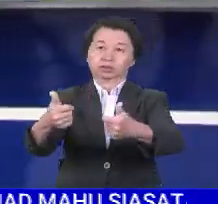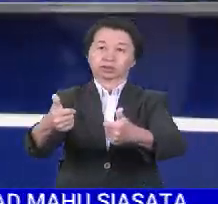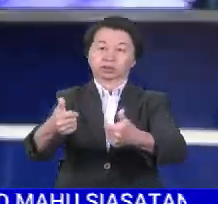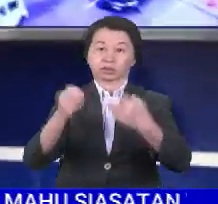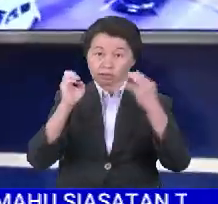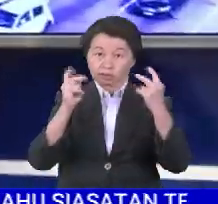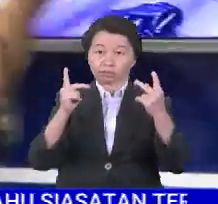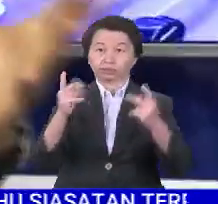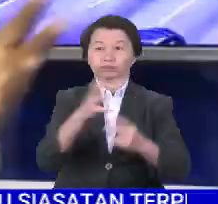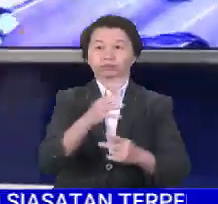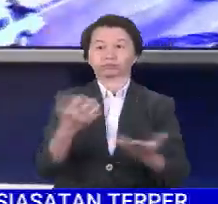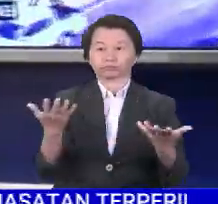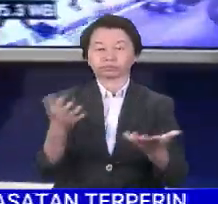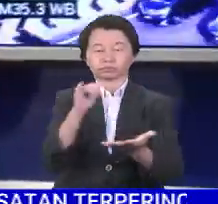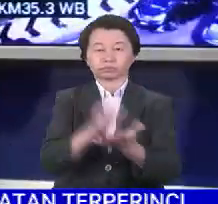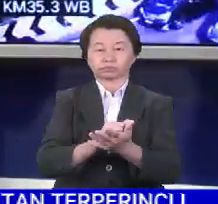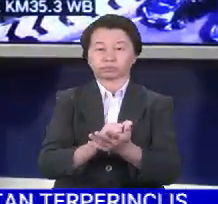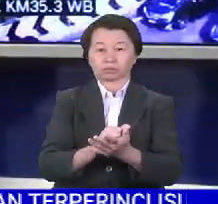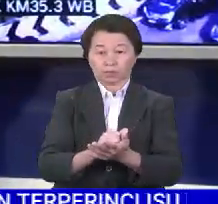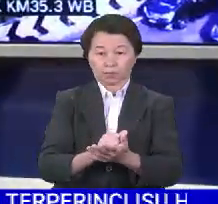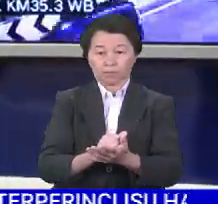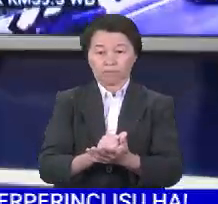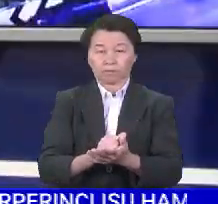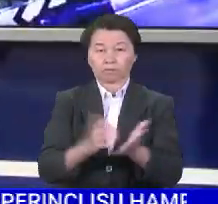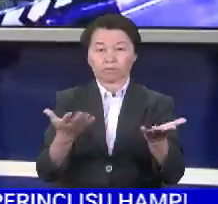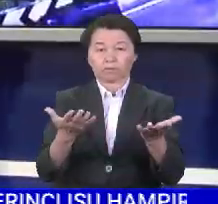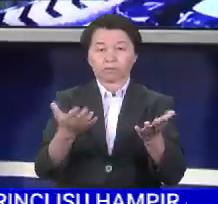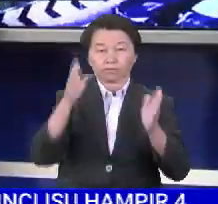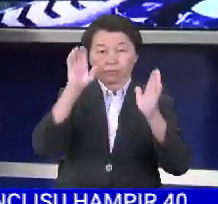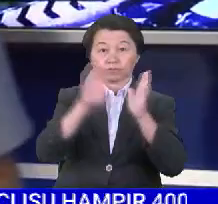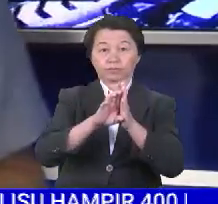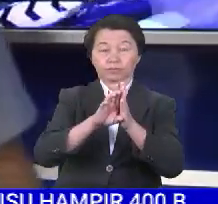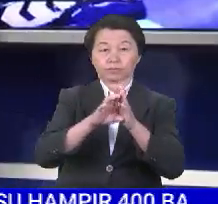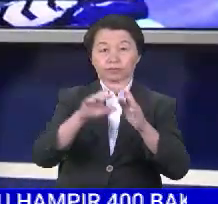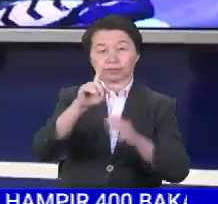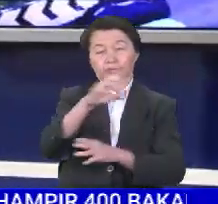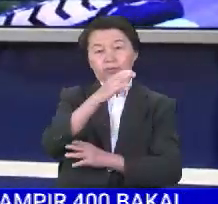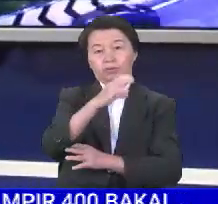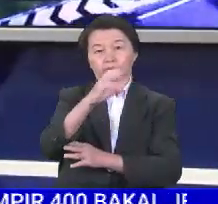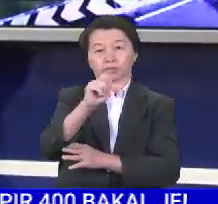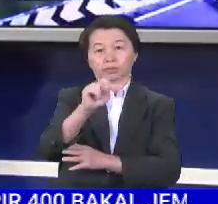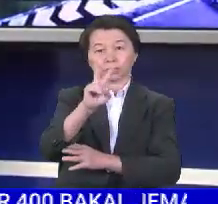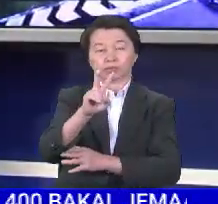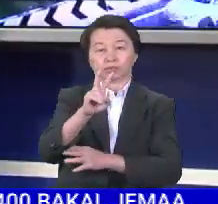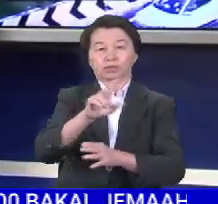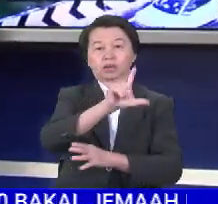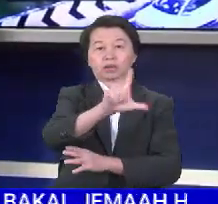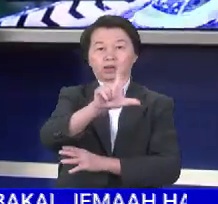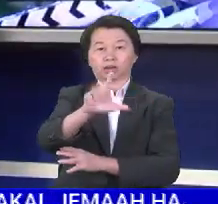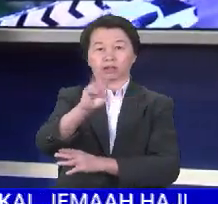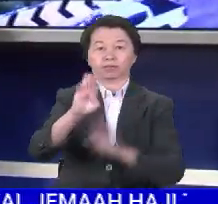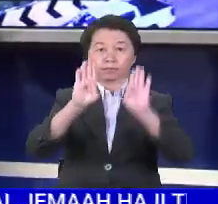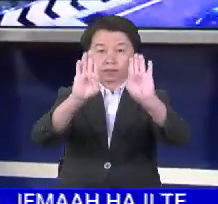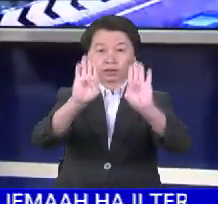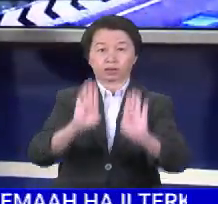Jadi begitulah keadaan paparan kamera litar tertutup di Pusat Pengurusan Trafik LLM di Bangi